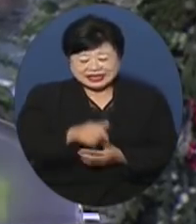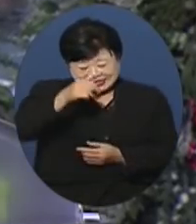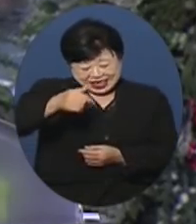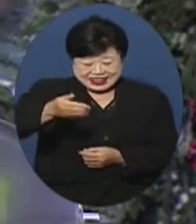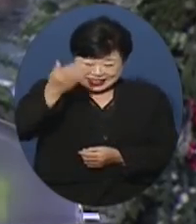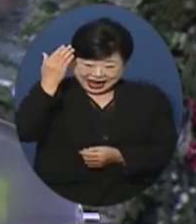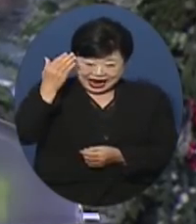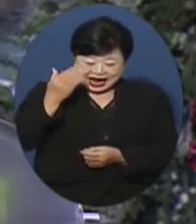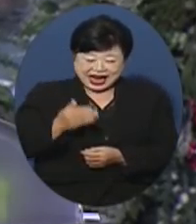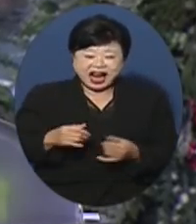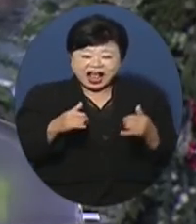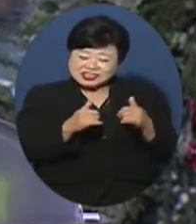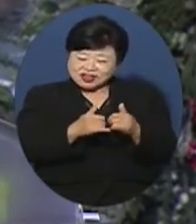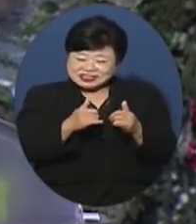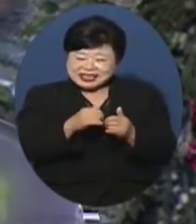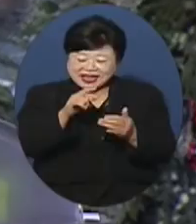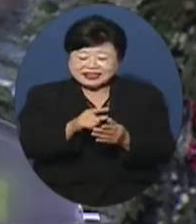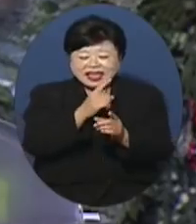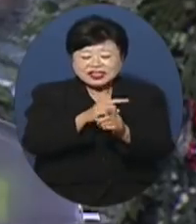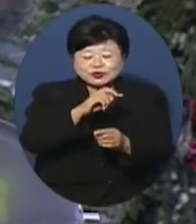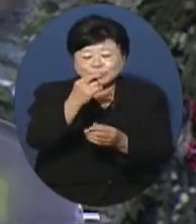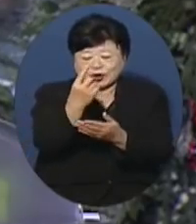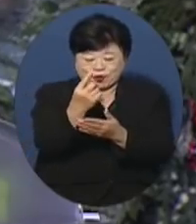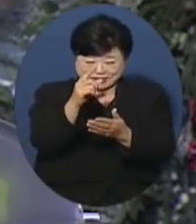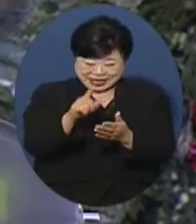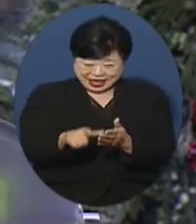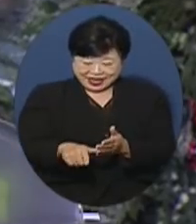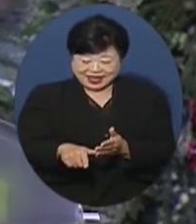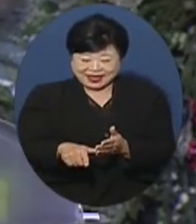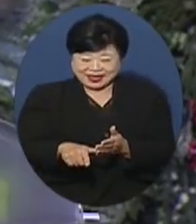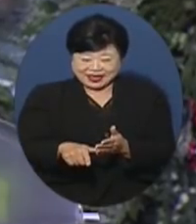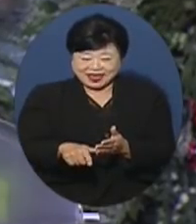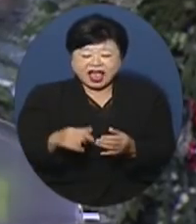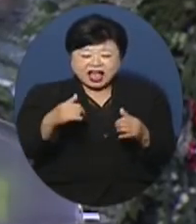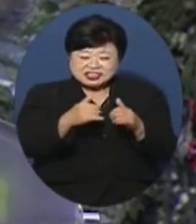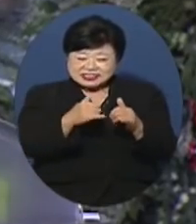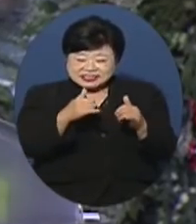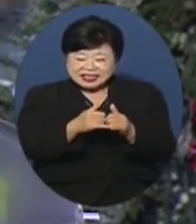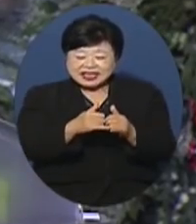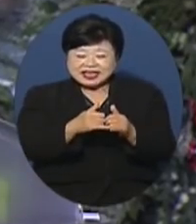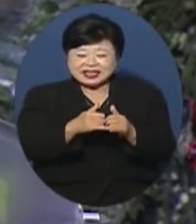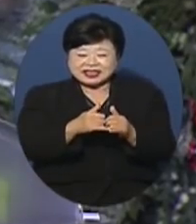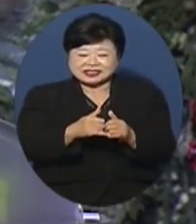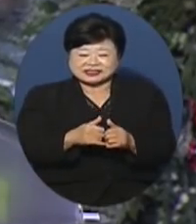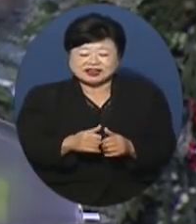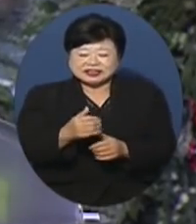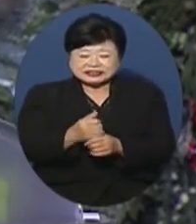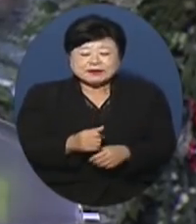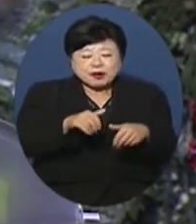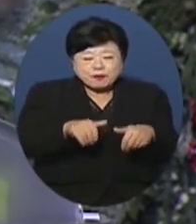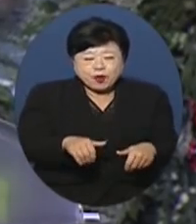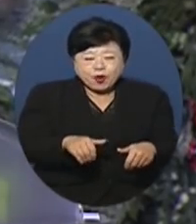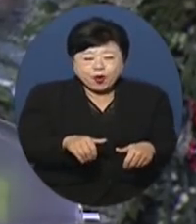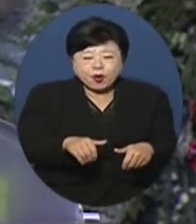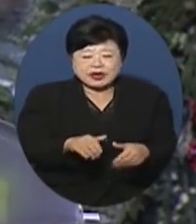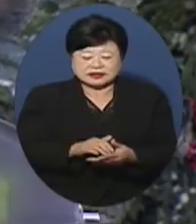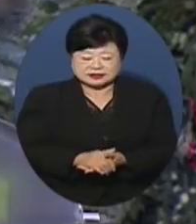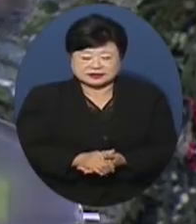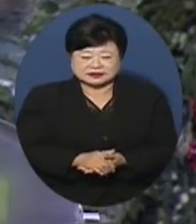옛날에는 전쟁에서 이기고 돌아올 때 전쟁에서 잡은 포로들을 행렬